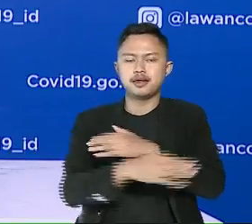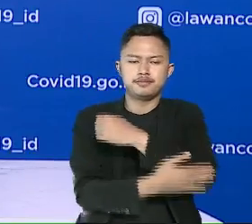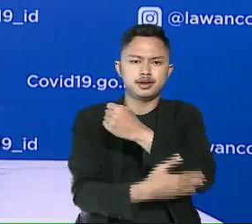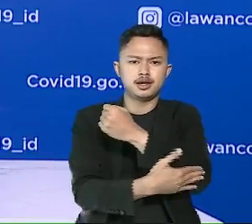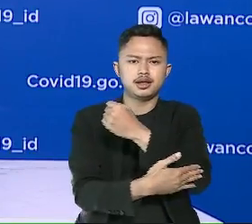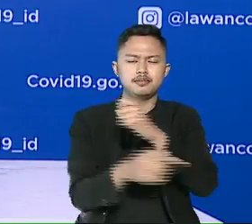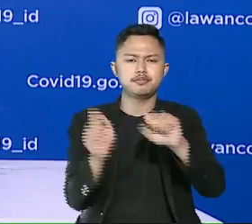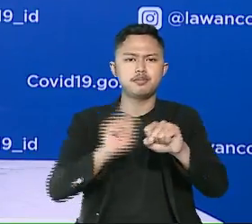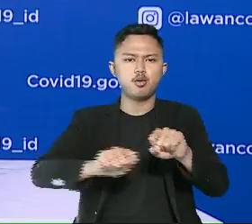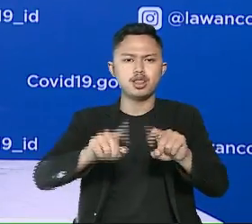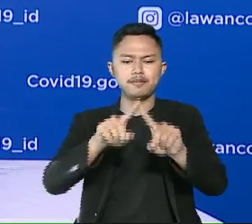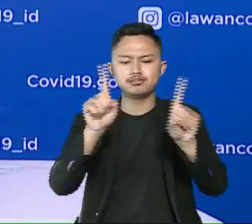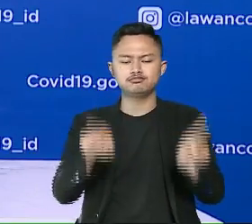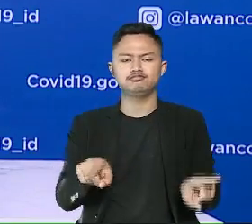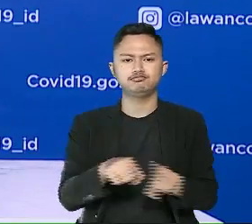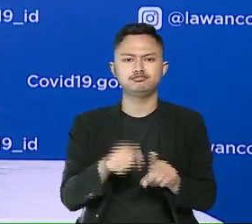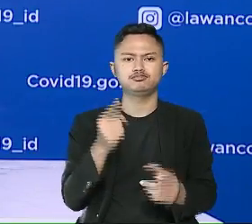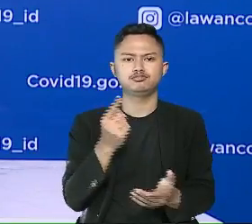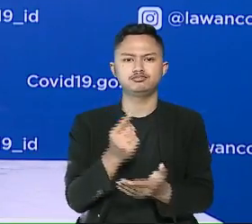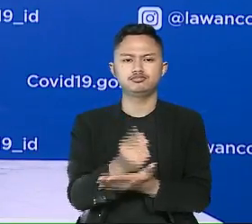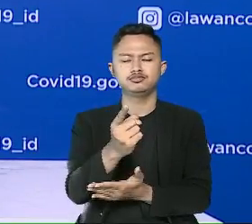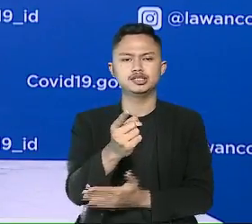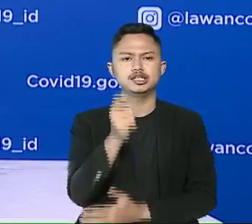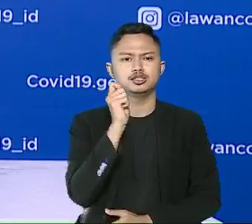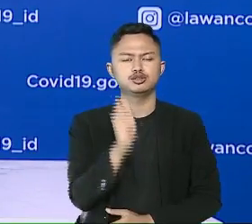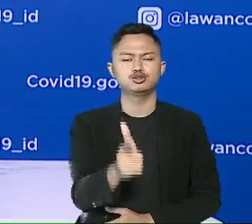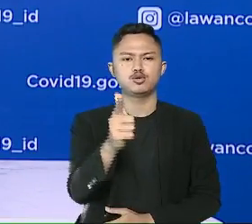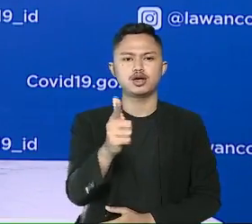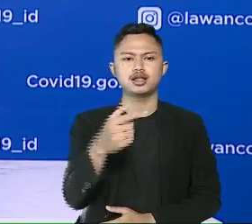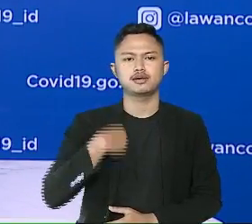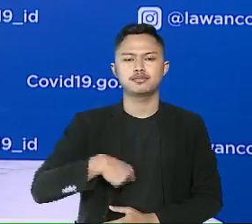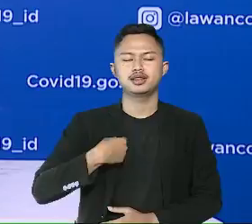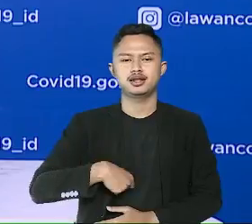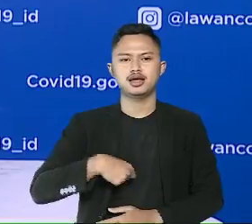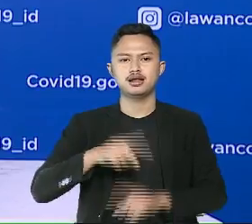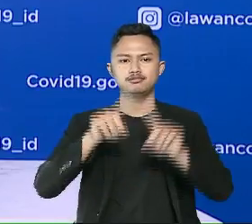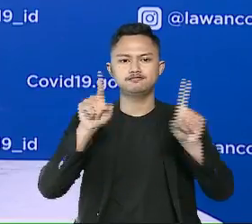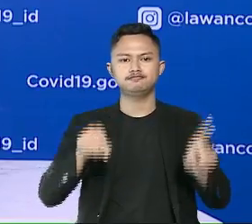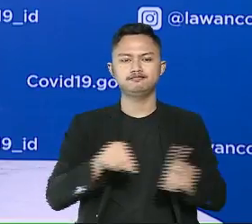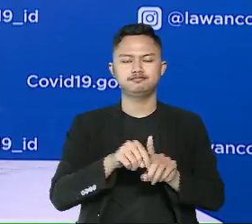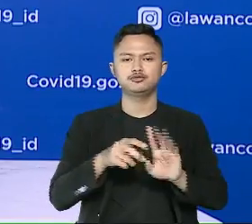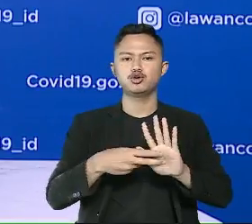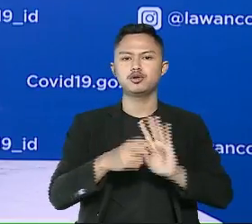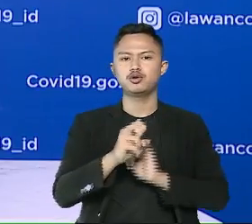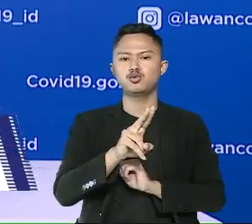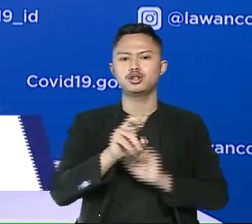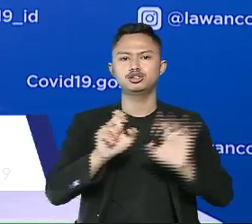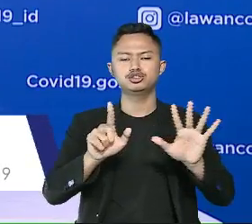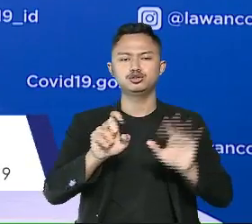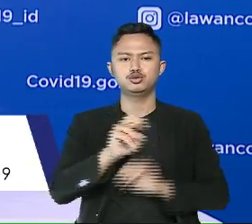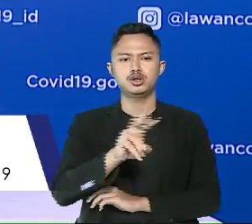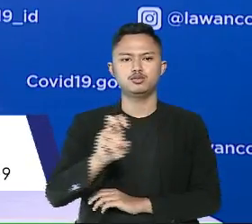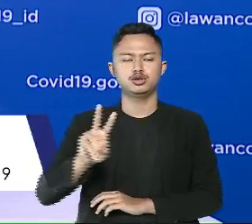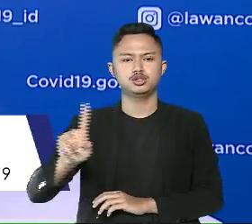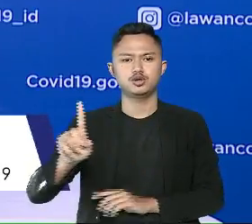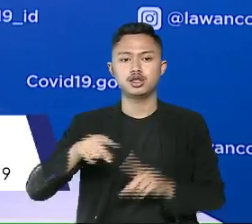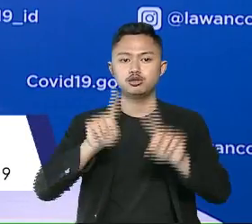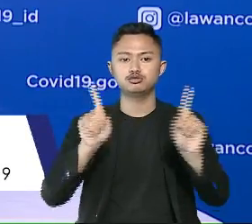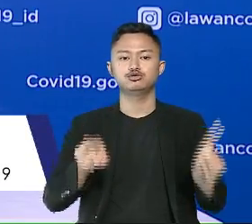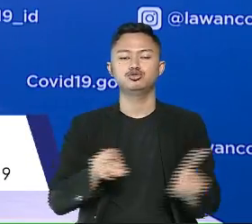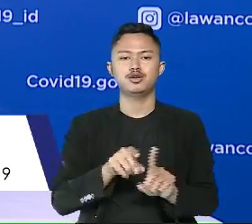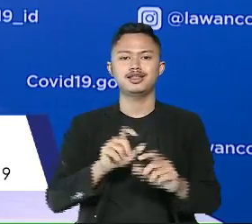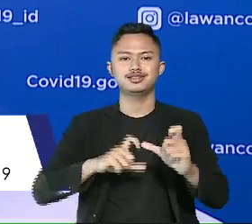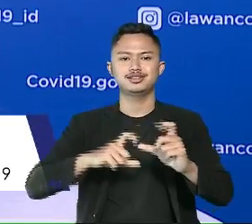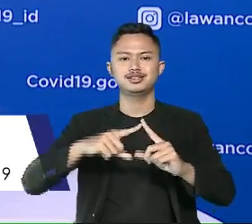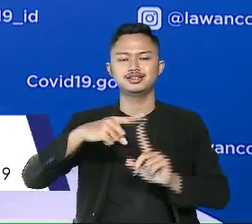telah mengeluarkan instruksi Mendagri nomor 57 tahun 2021 dan surat edaran Satgas